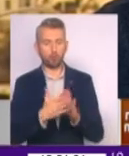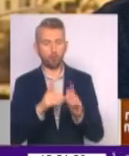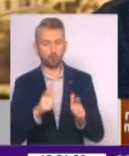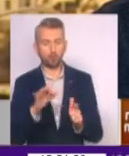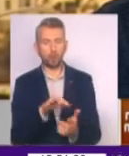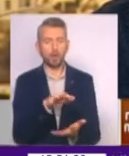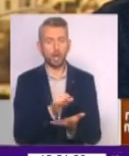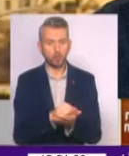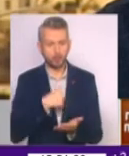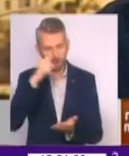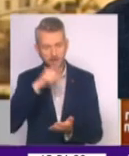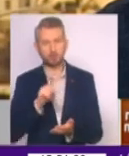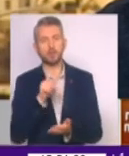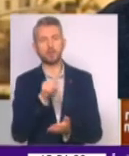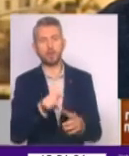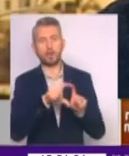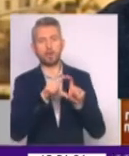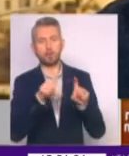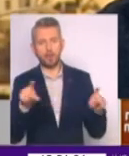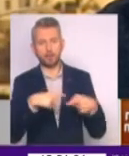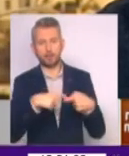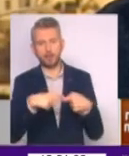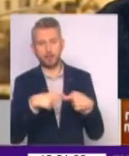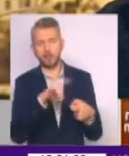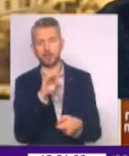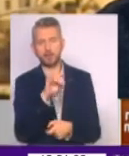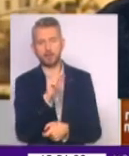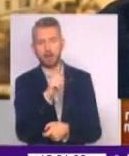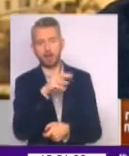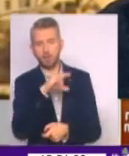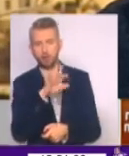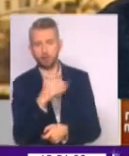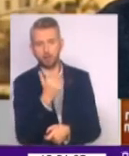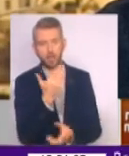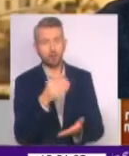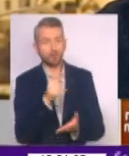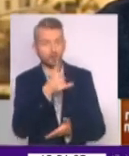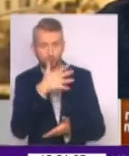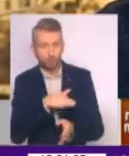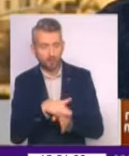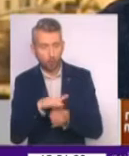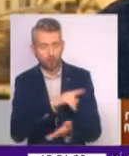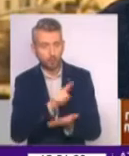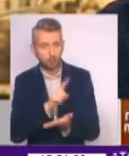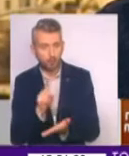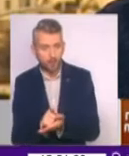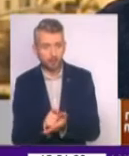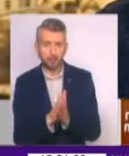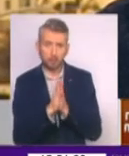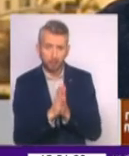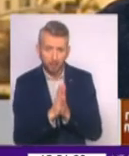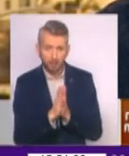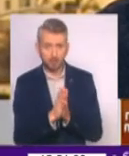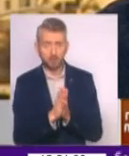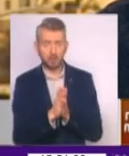оренду, а ми знаємо, що це компанії афілійовані до Рената Ахметова, якщо вони не в стані виконувати зобов'язання, то, будь ласка, давайте